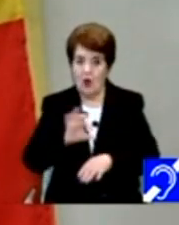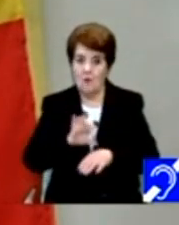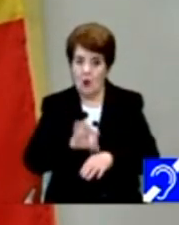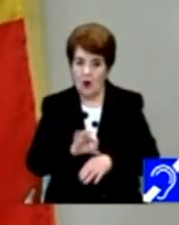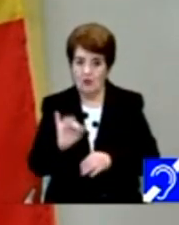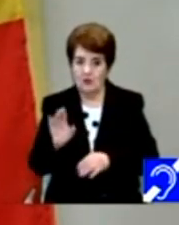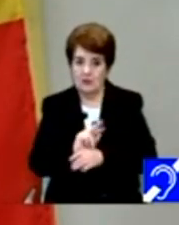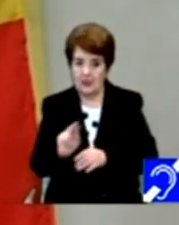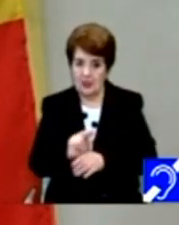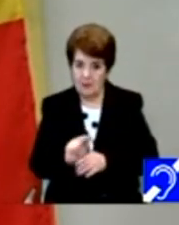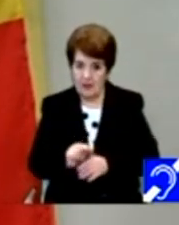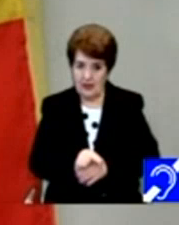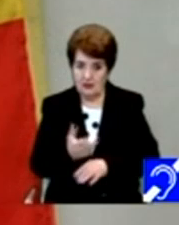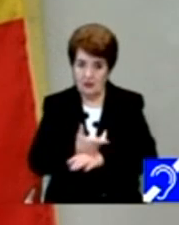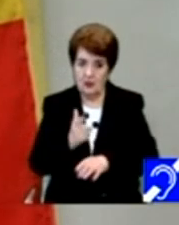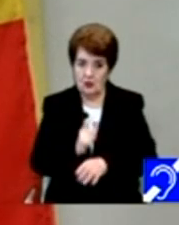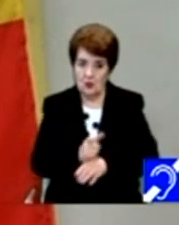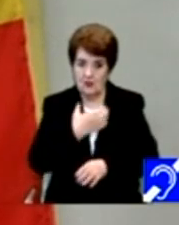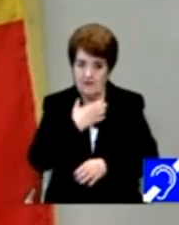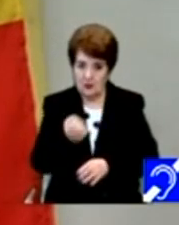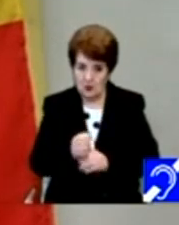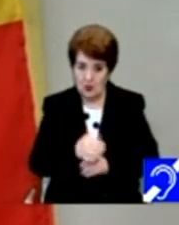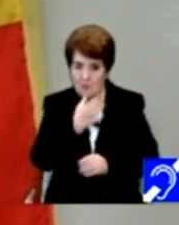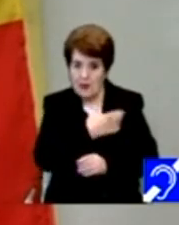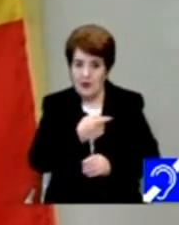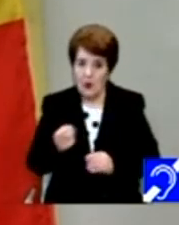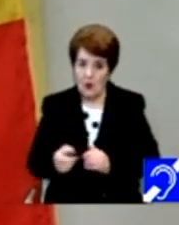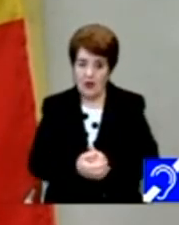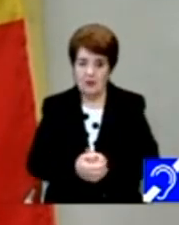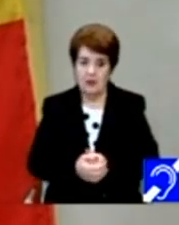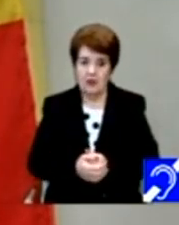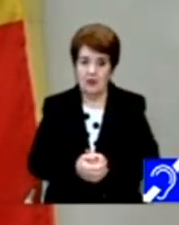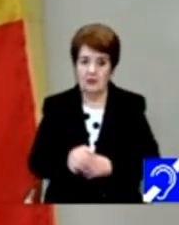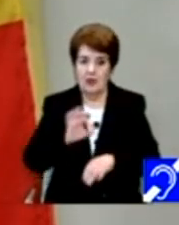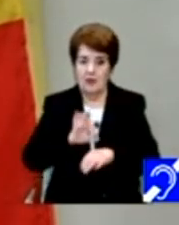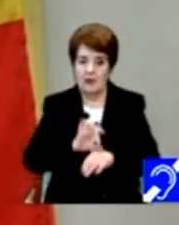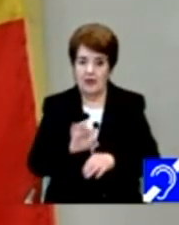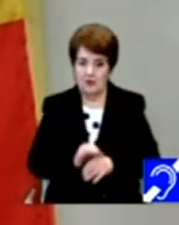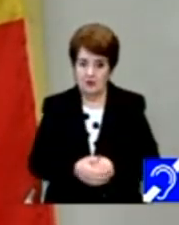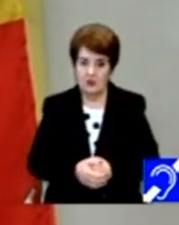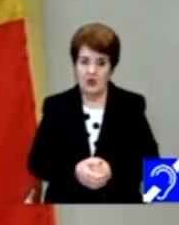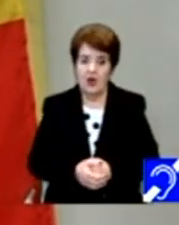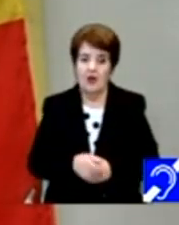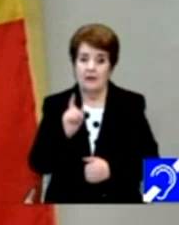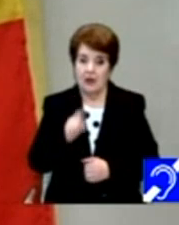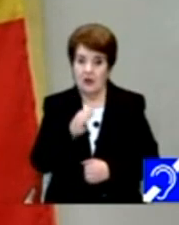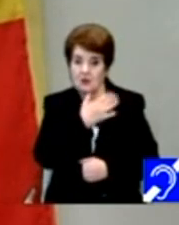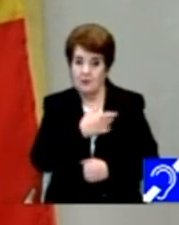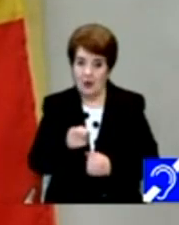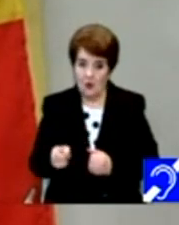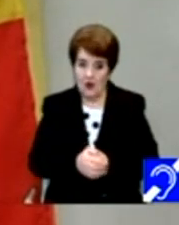și tratamentul destul de dificil pe perioada de maladie nemijlocit, dar și perioada